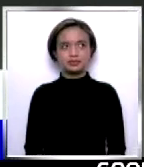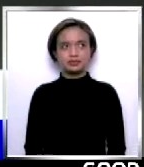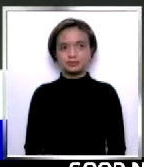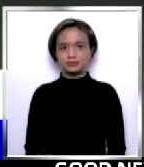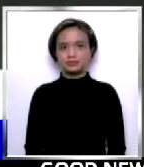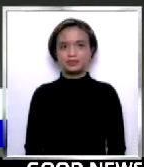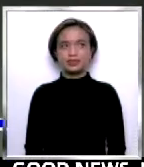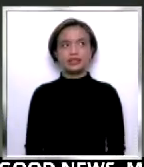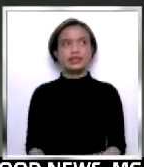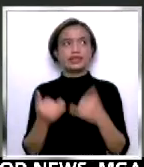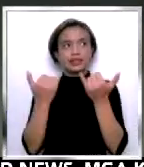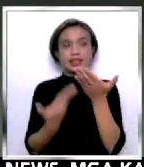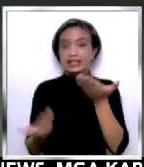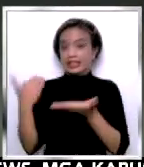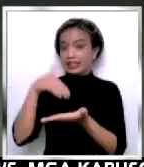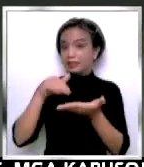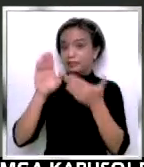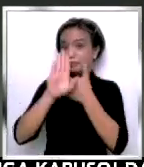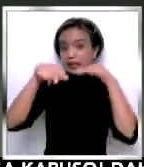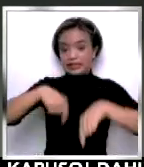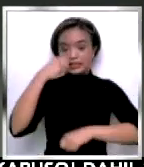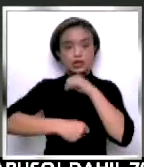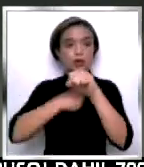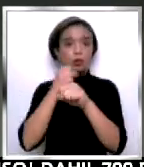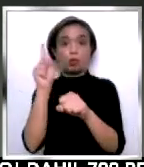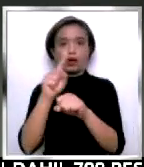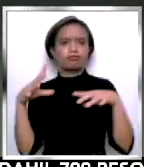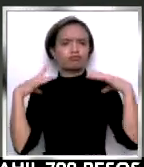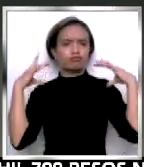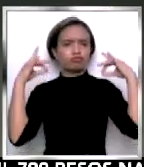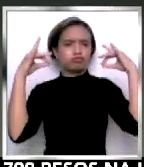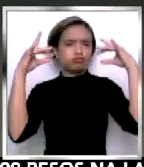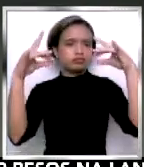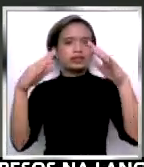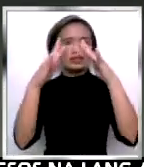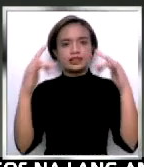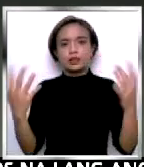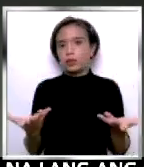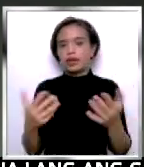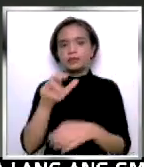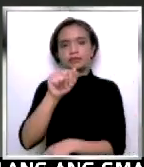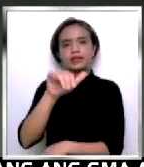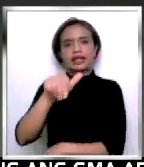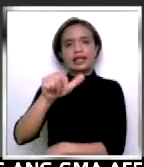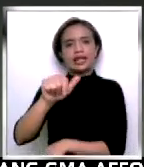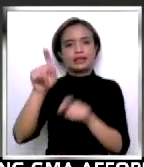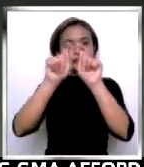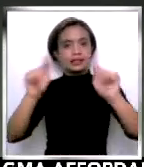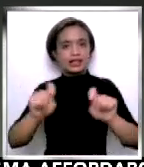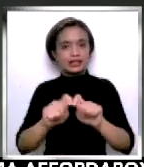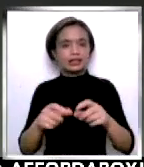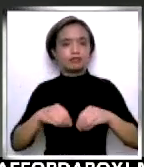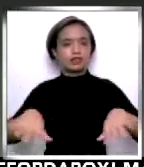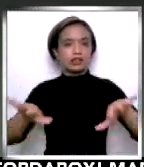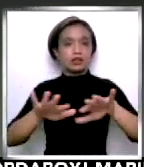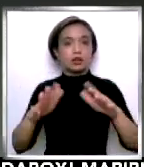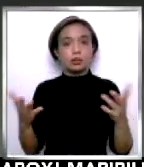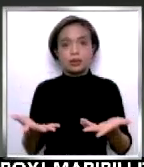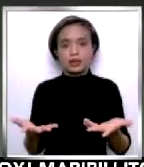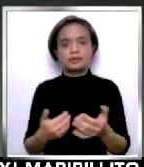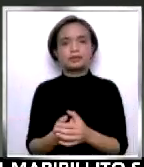Mel, muling nagbabalik ngayong taon ng Festival of Lights show dito sa Ayala Triangle Gardens dito sa lungsod ng